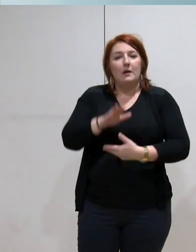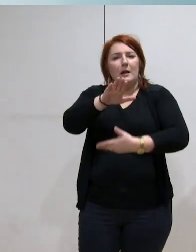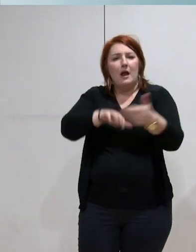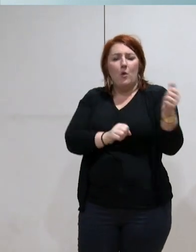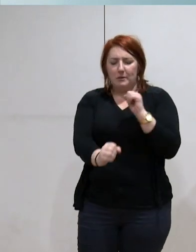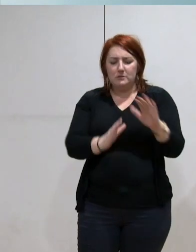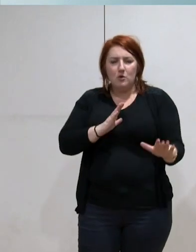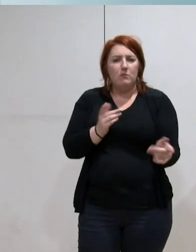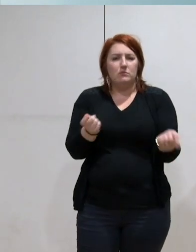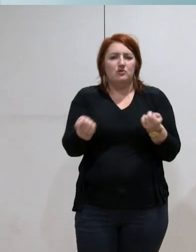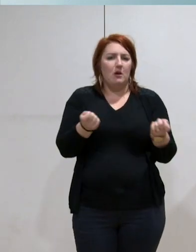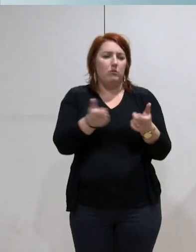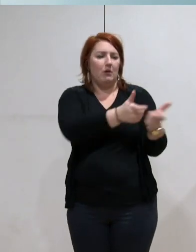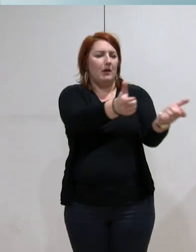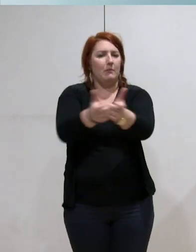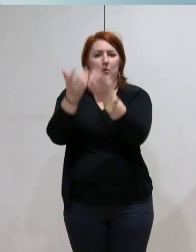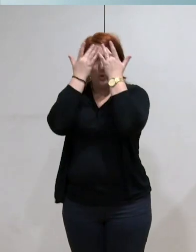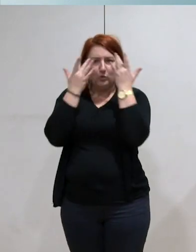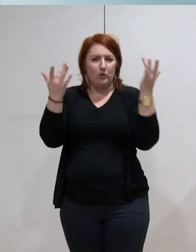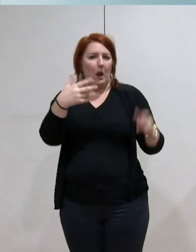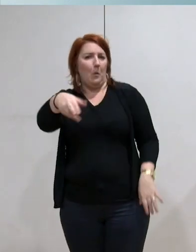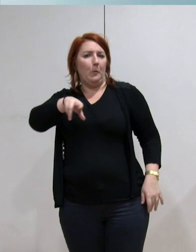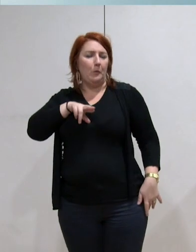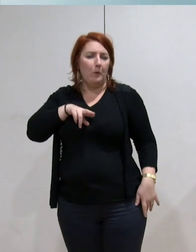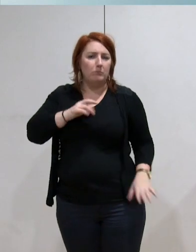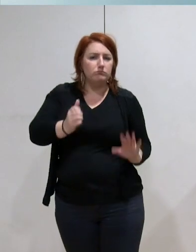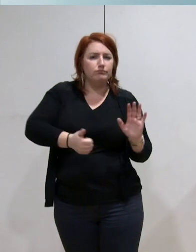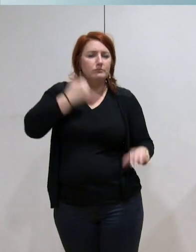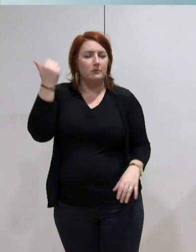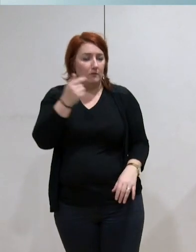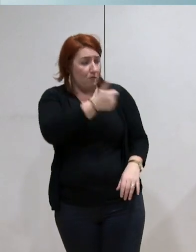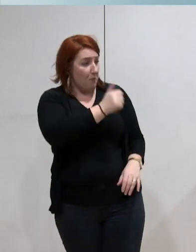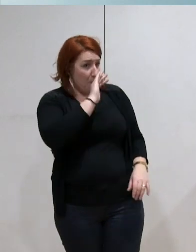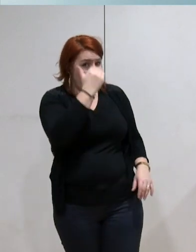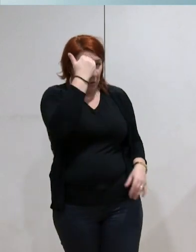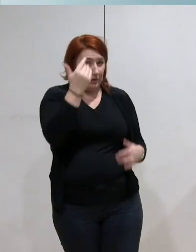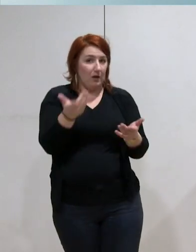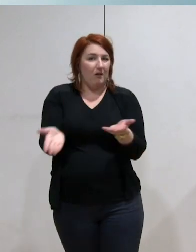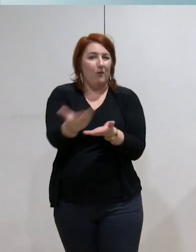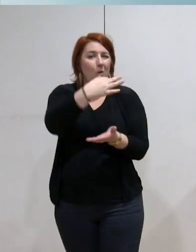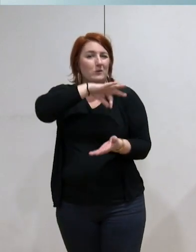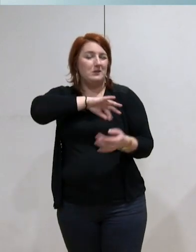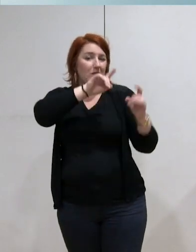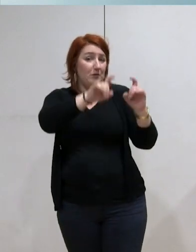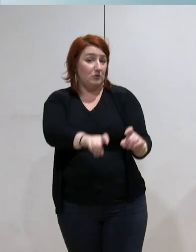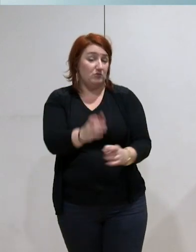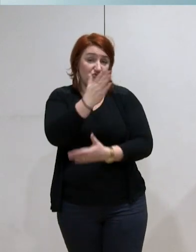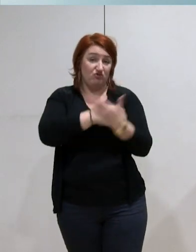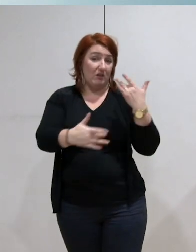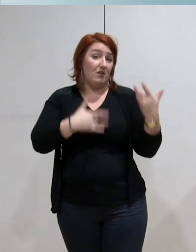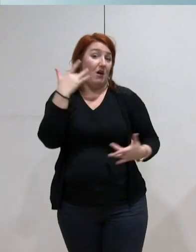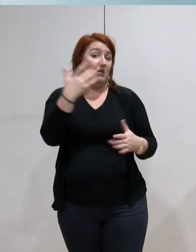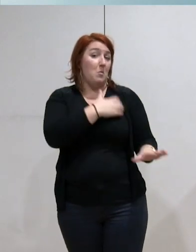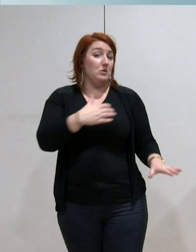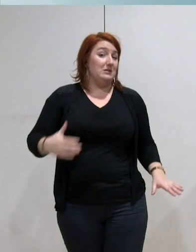équipements culturels vous reconnaissez vous-même des pertes de recettes une diminution des recettes au théâtre M